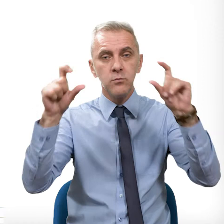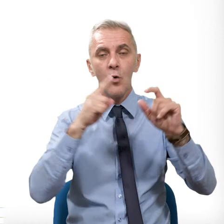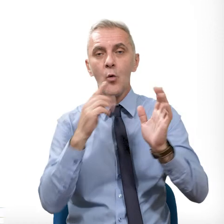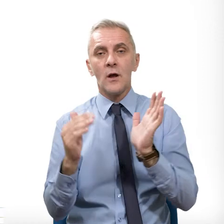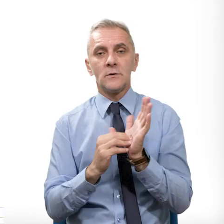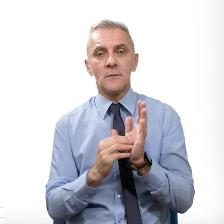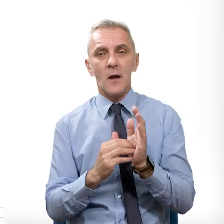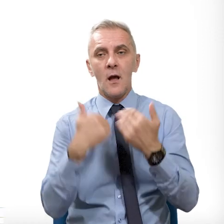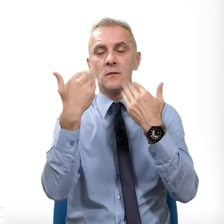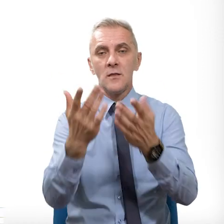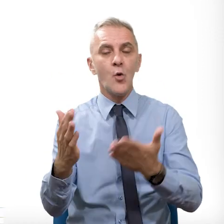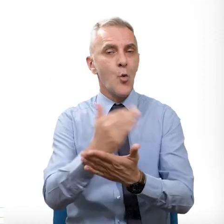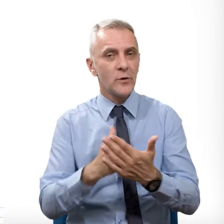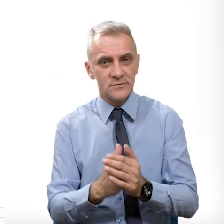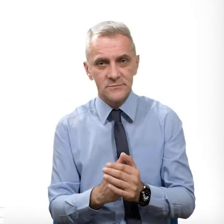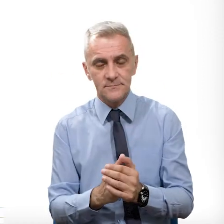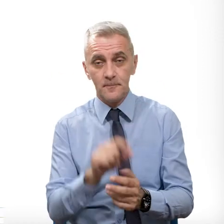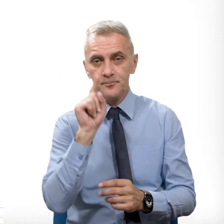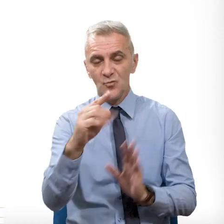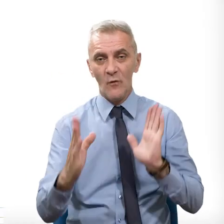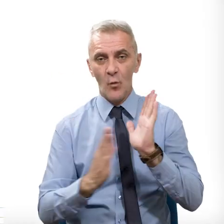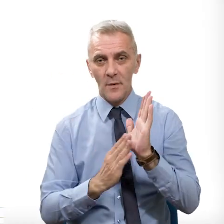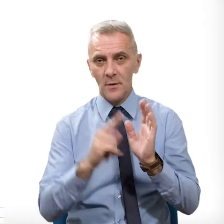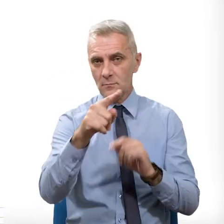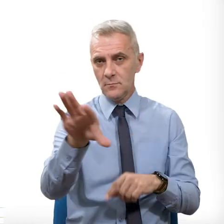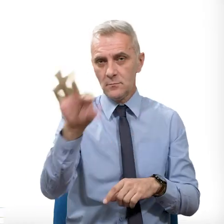potrebno dodijeliti korisniku. U ovom primjeru